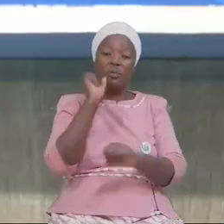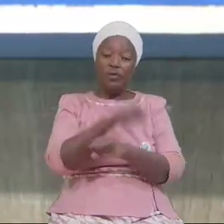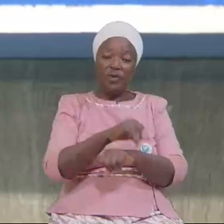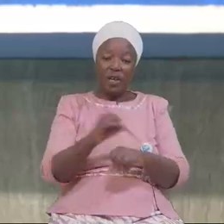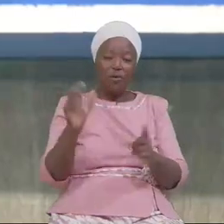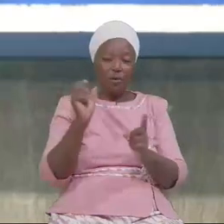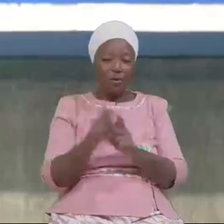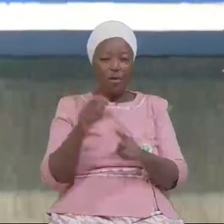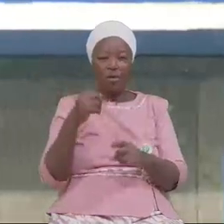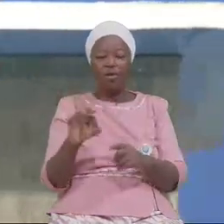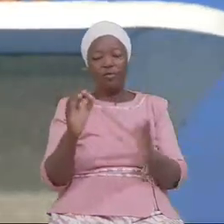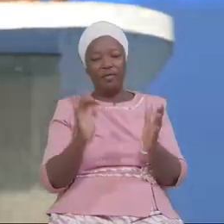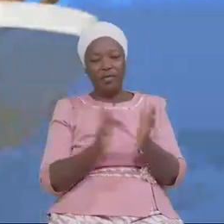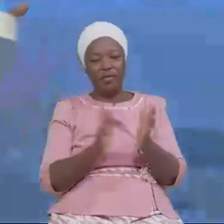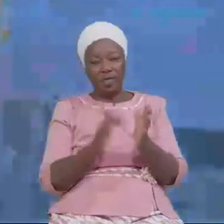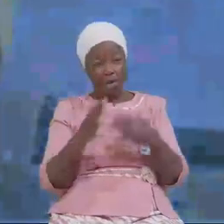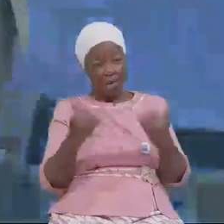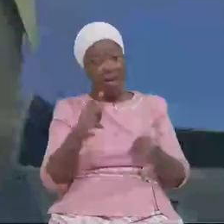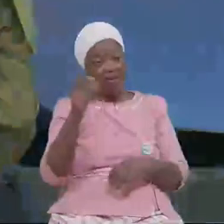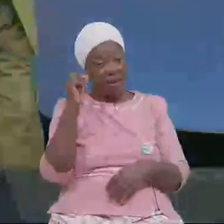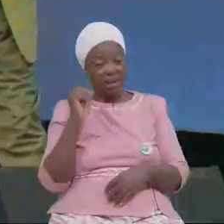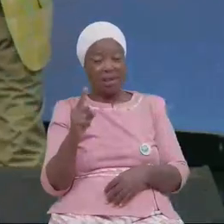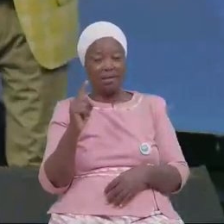de Jésus. Maintenant, vous comprenez.